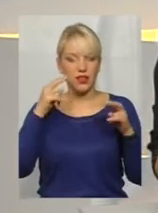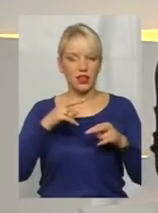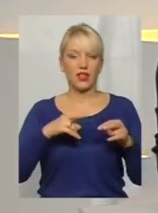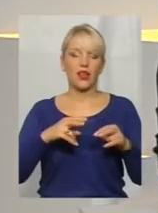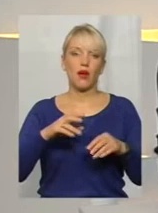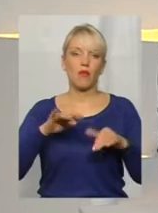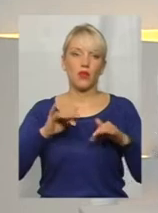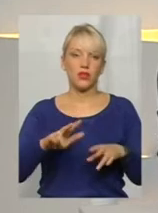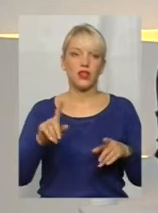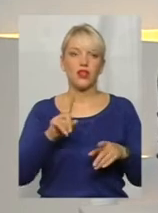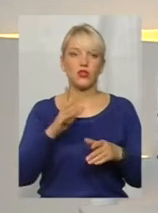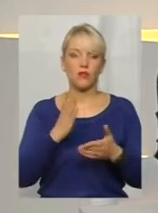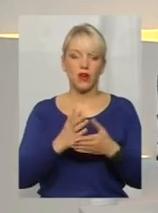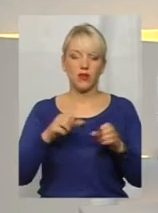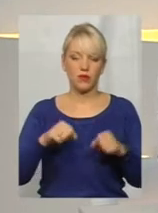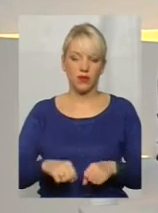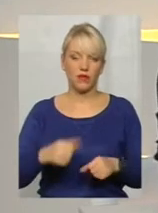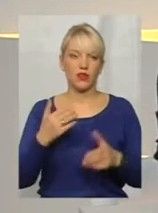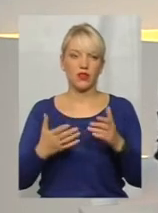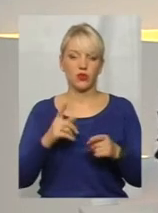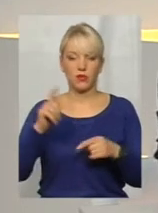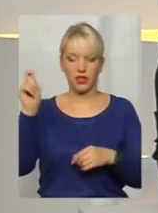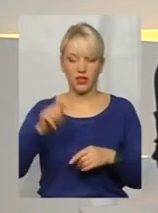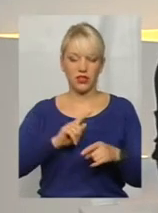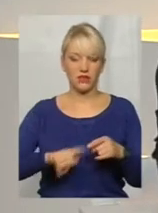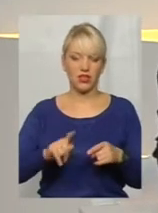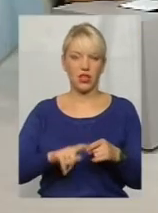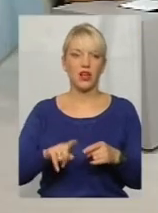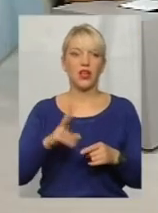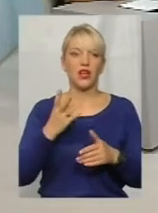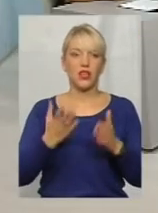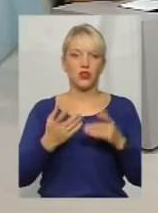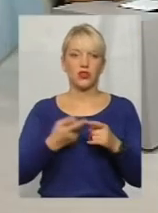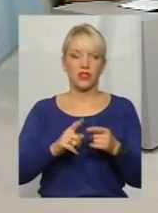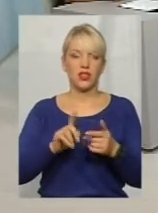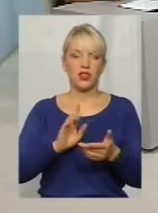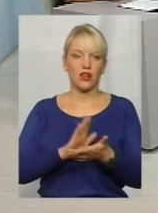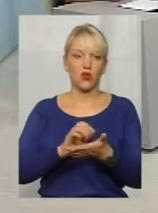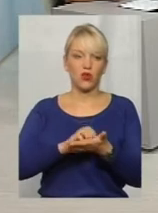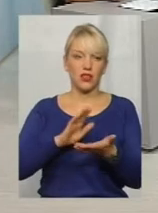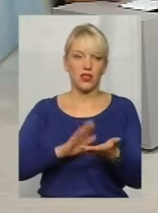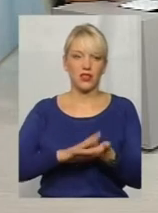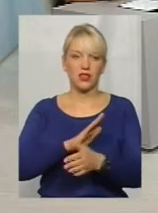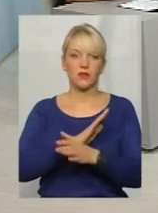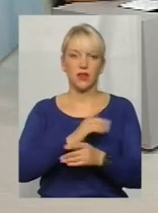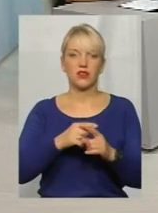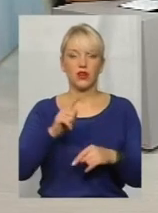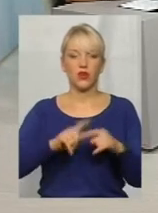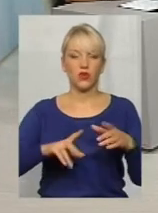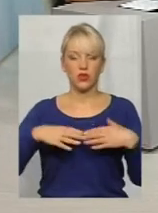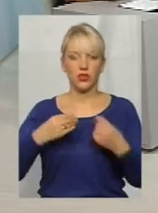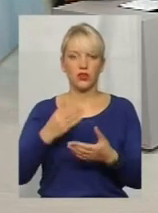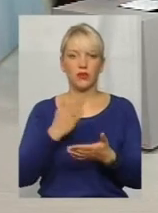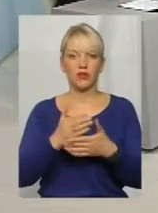коли приїхала швидка, навіть якщо це є констатація смерті? Якщо є констатація смерті, вони мають право